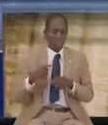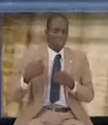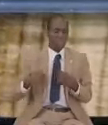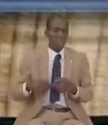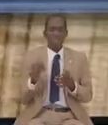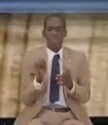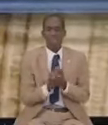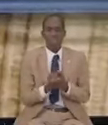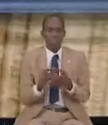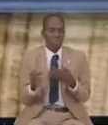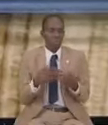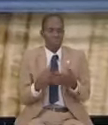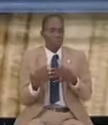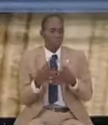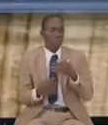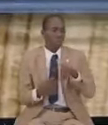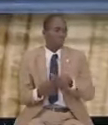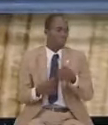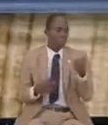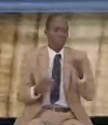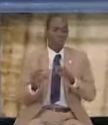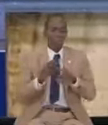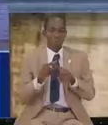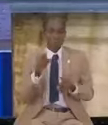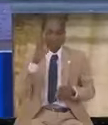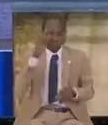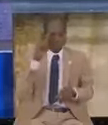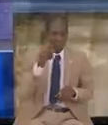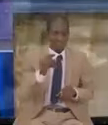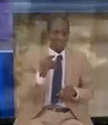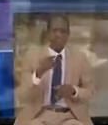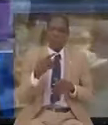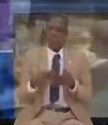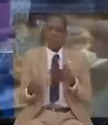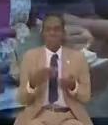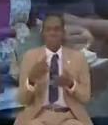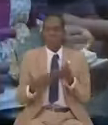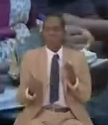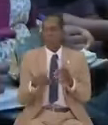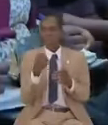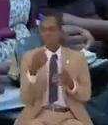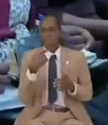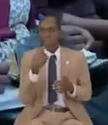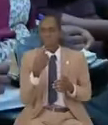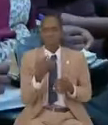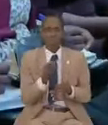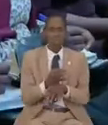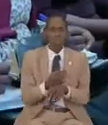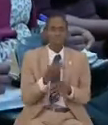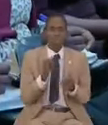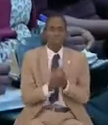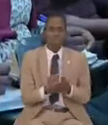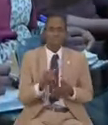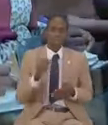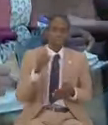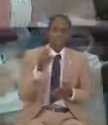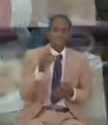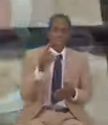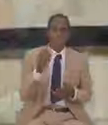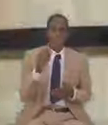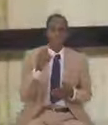lui quel que soit ce que font les autres ce que les autres disent quels sont le Conseil des autres derniers résolu de ne pas se